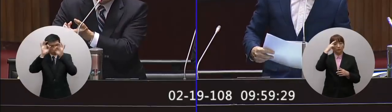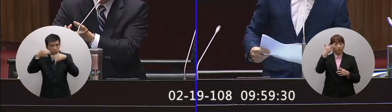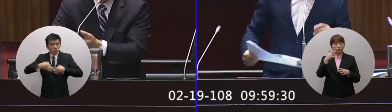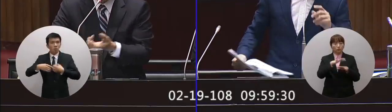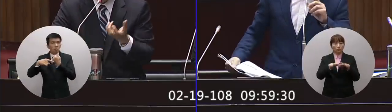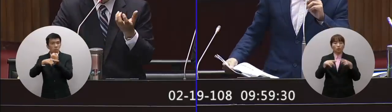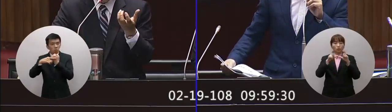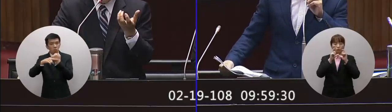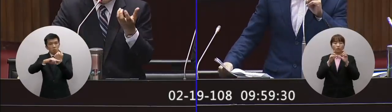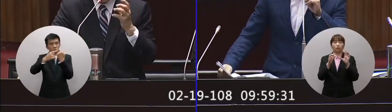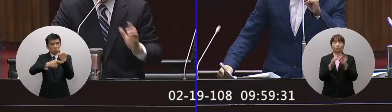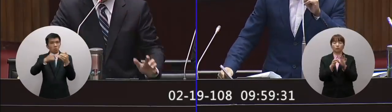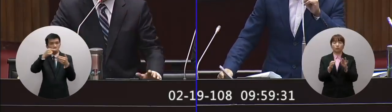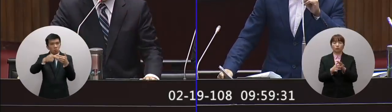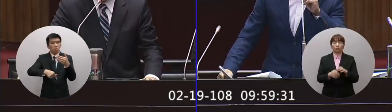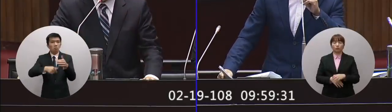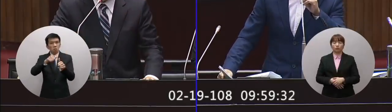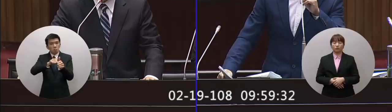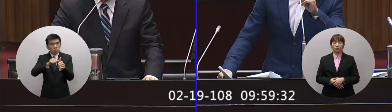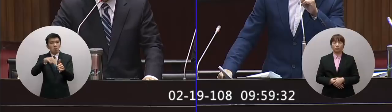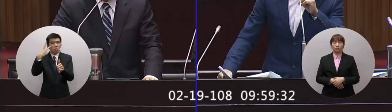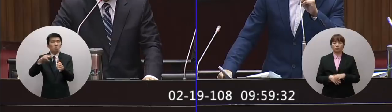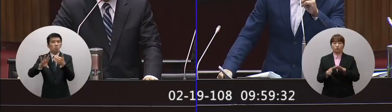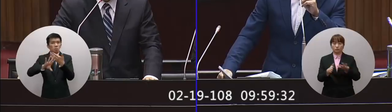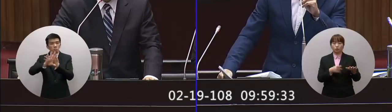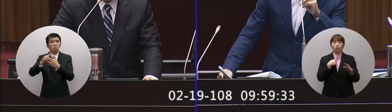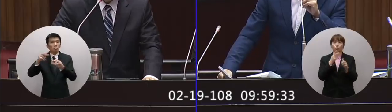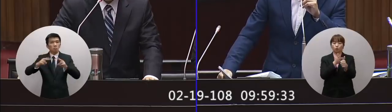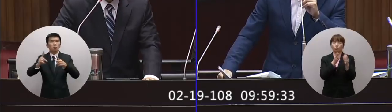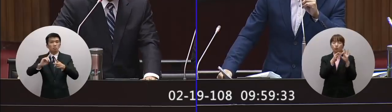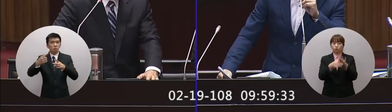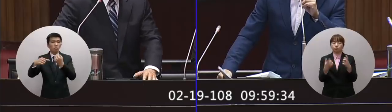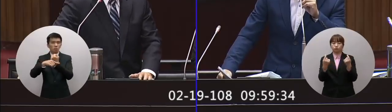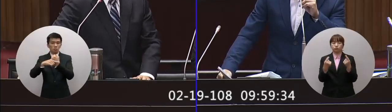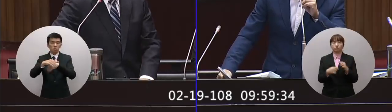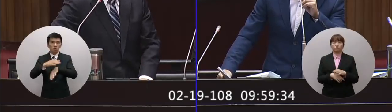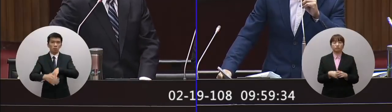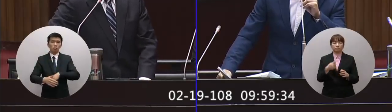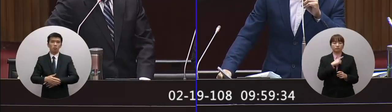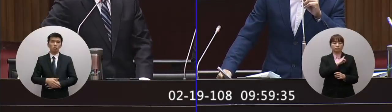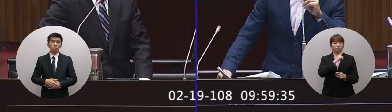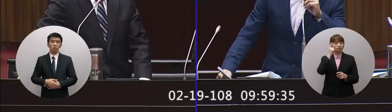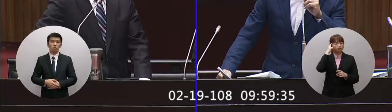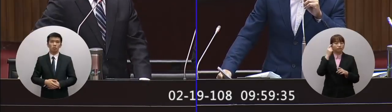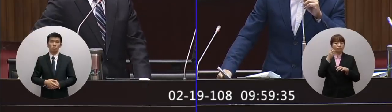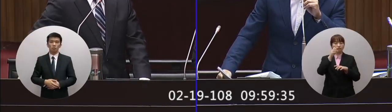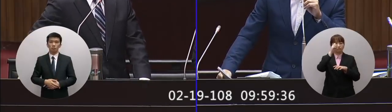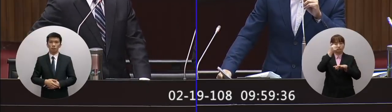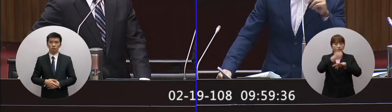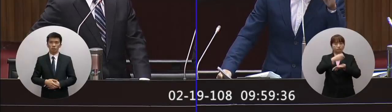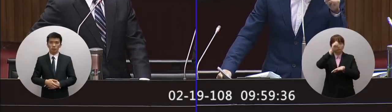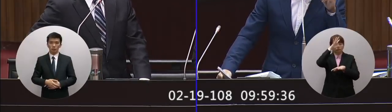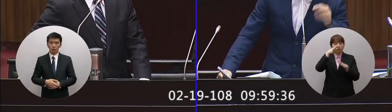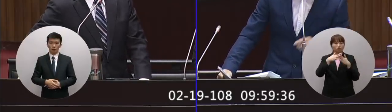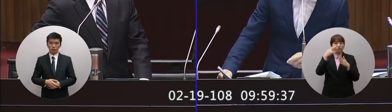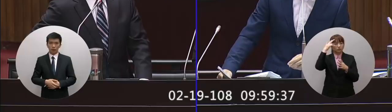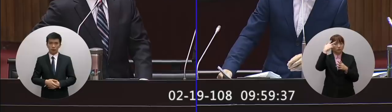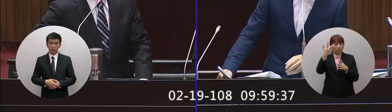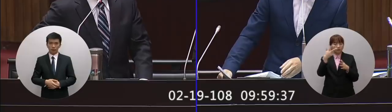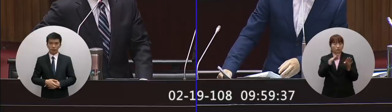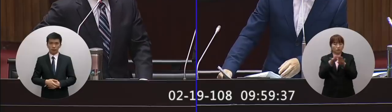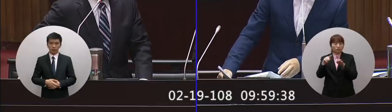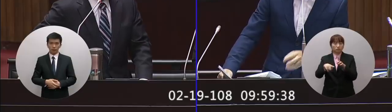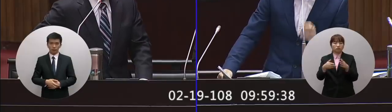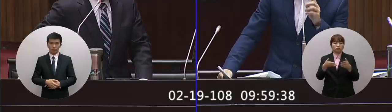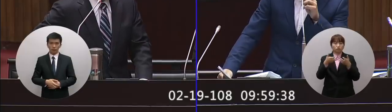僵硬， 没关系， 是应该怎样做？ 这个我会继续问，因为我认为说执政党应该好好想一下，七天假才是问题的